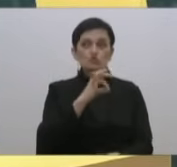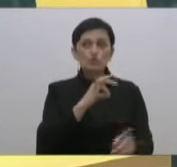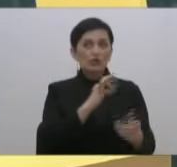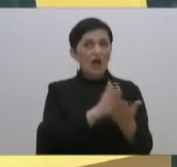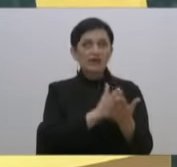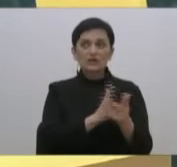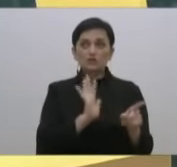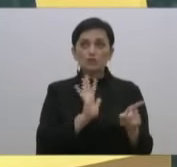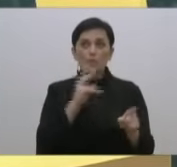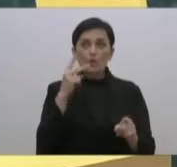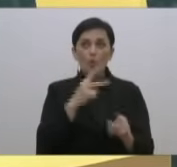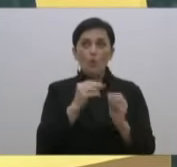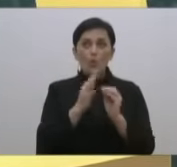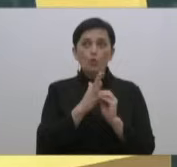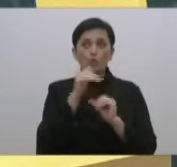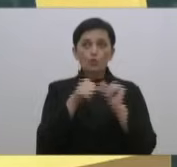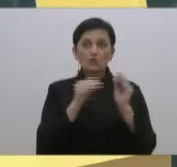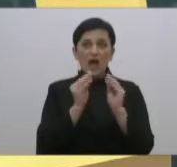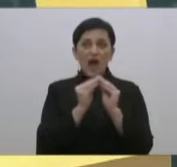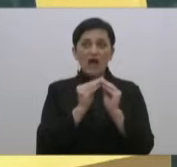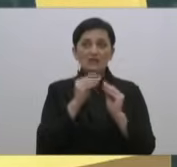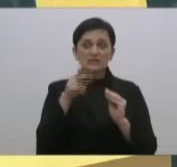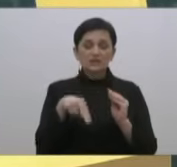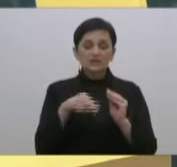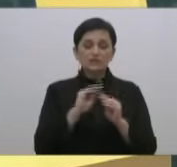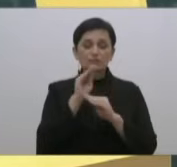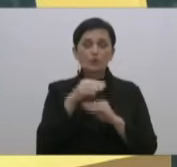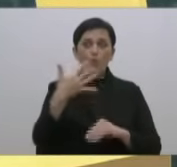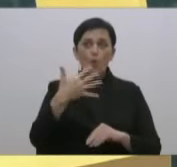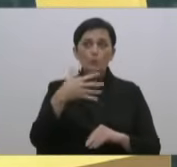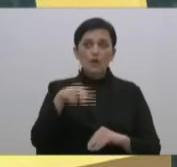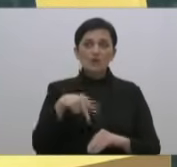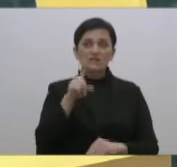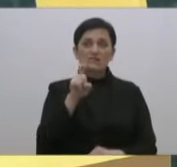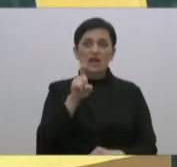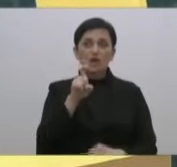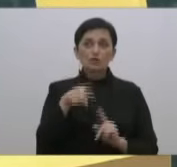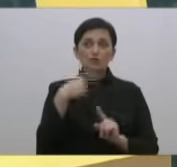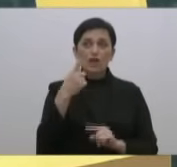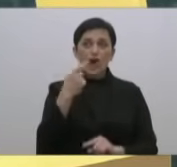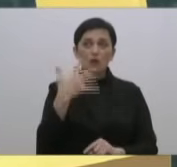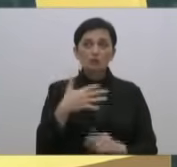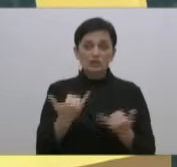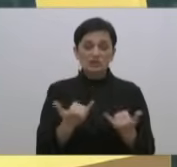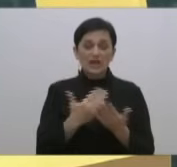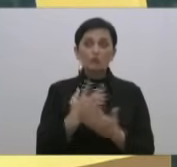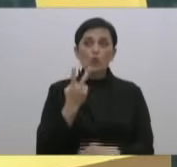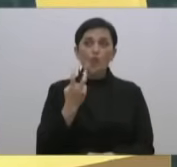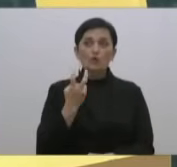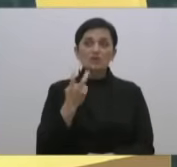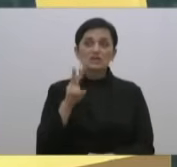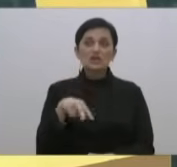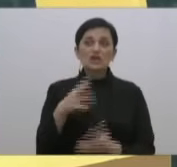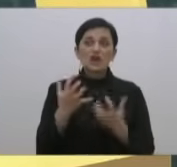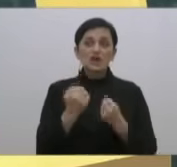არ არსებობდა. 2015 წელს იყო 10 ლარი, შემდეგ გაიზარდა 50-ზე, შემდეგ გახდა 100, შემდეგ 150, დღეს არის 200 ლარი.